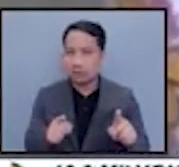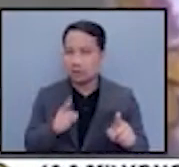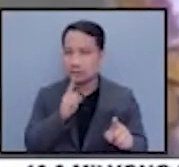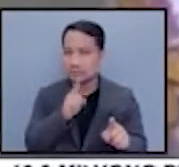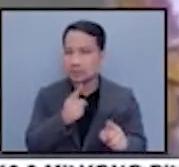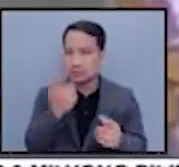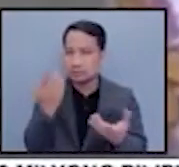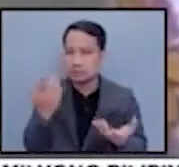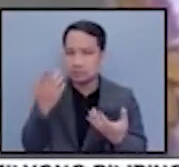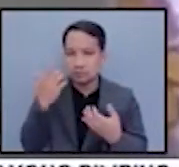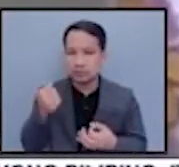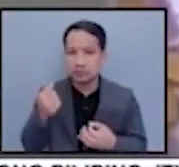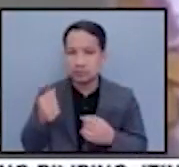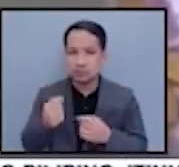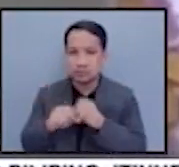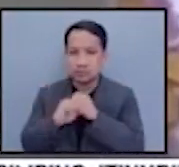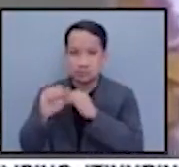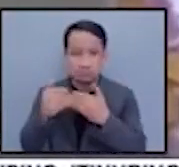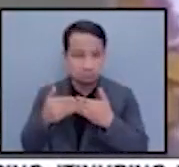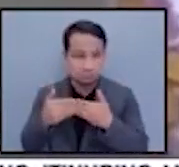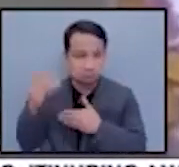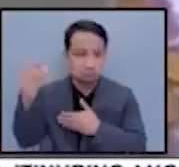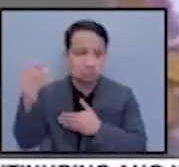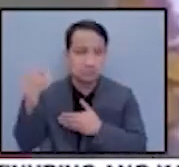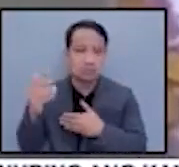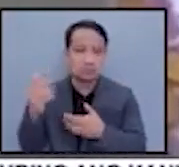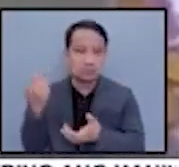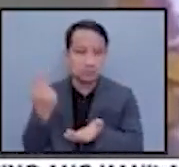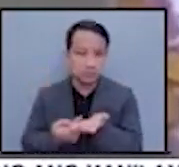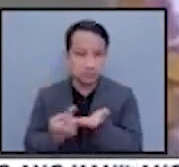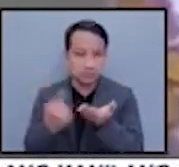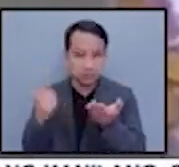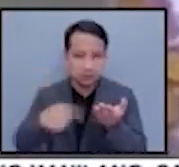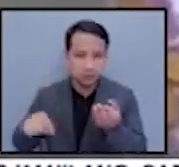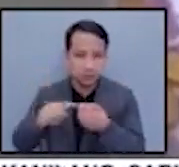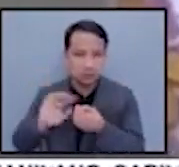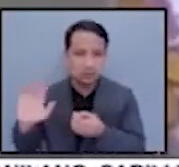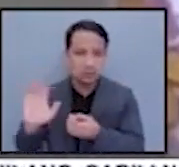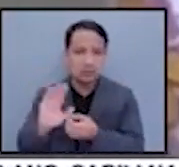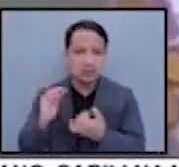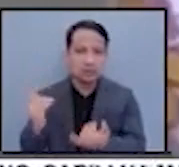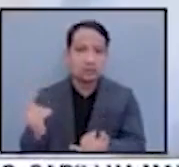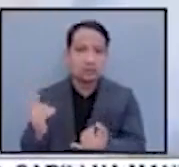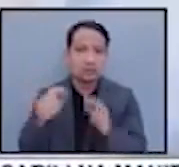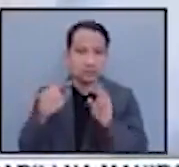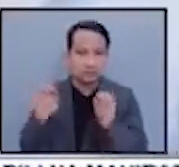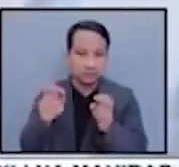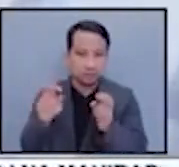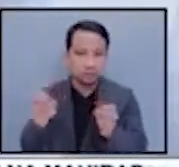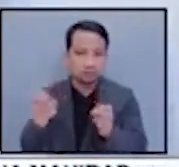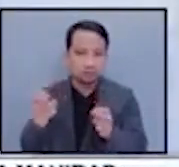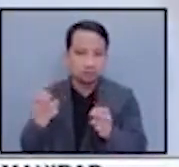mga progresibo sa mga usapin sa ating mga isyung pambayan.